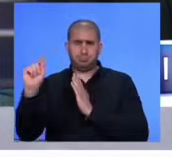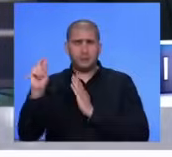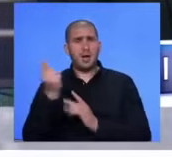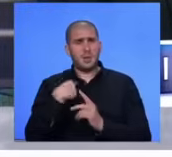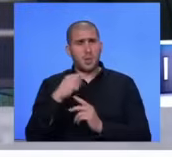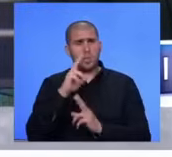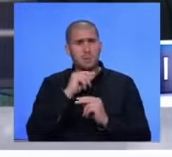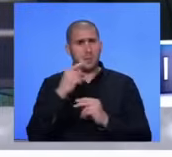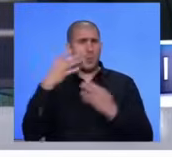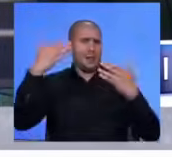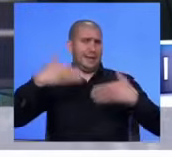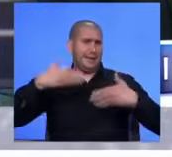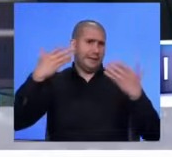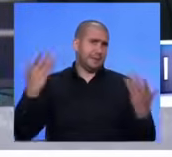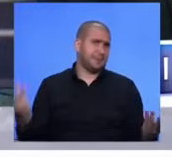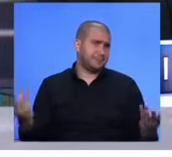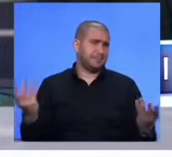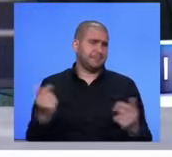דיברנו לקיר.